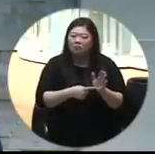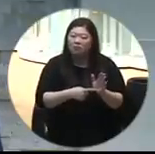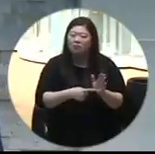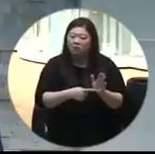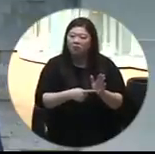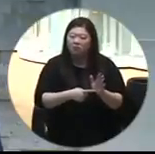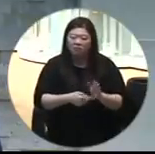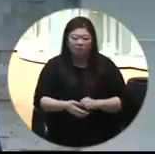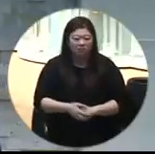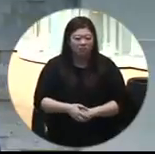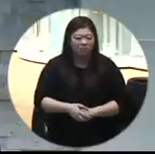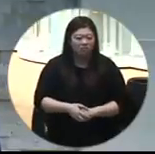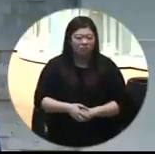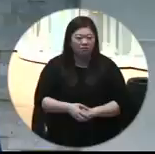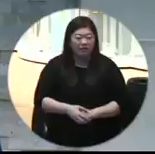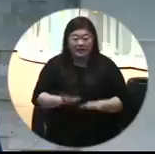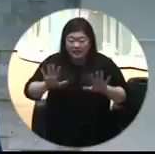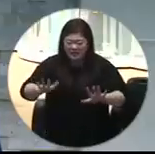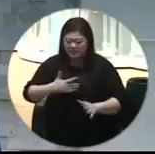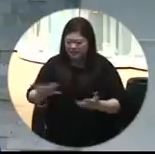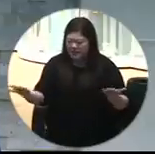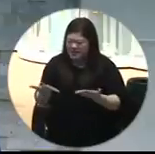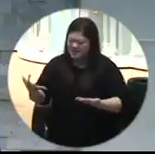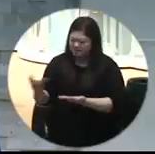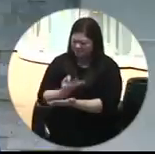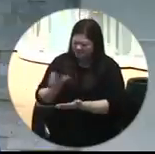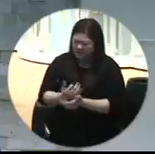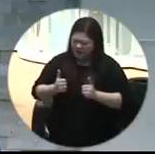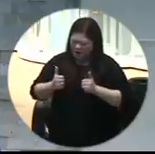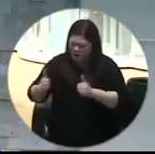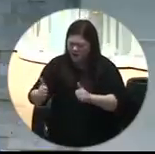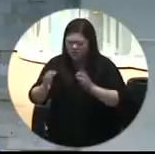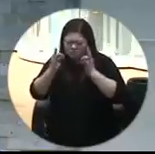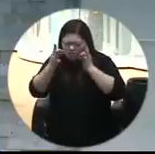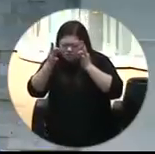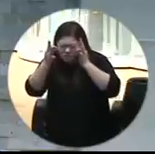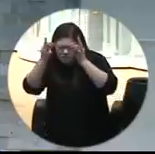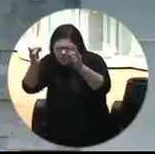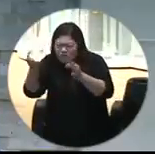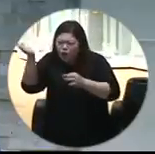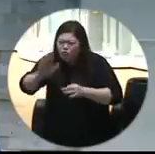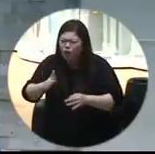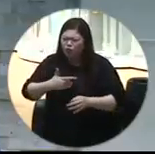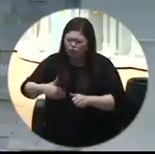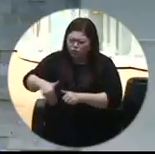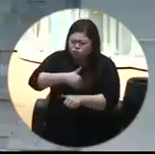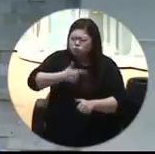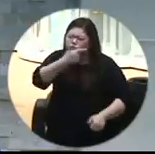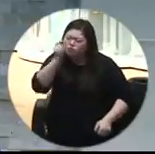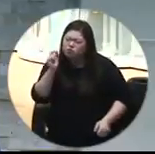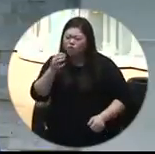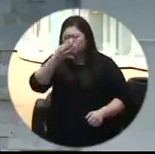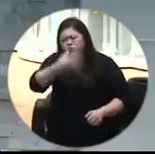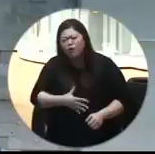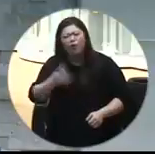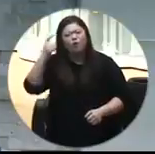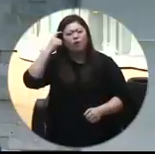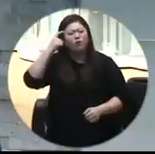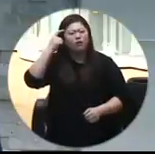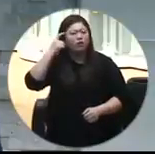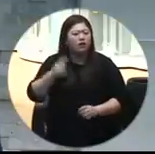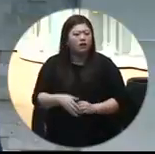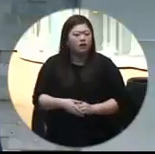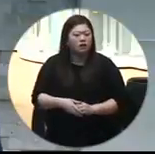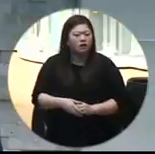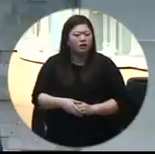잘 살려고 내가 열심히 일하고 이렇게 최선을 다하는데 나는 왜 이렇게 어려울까? 빨리 눈치채세요. 여러분의 관심이 어디에